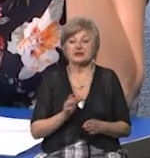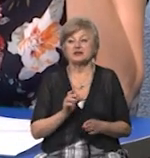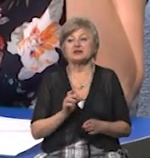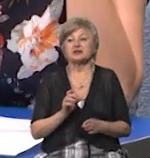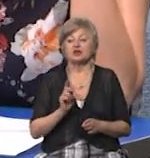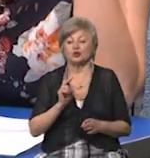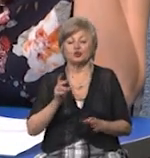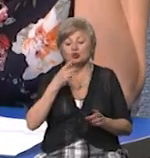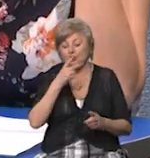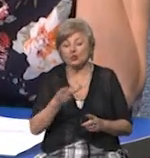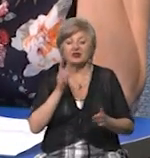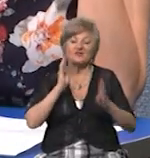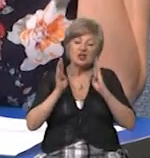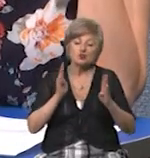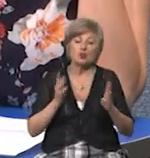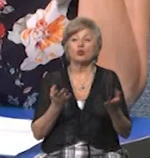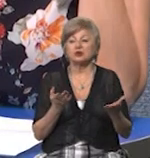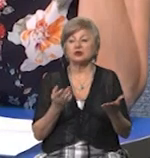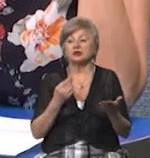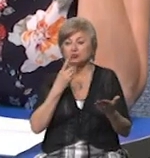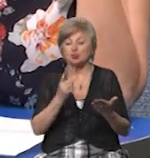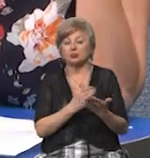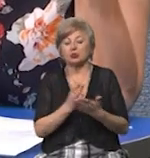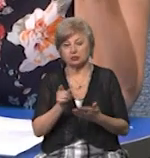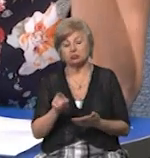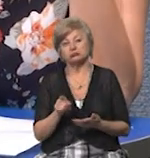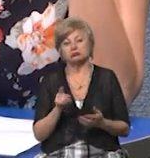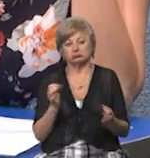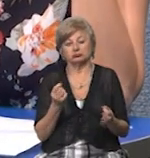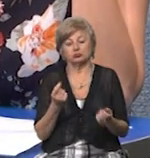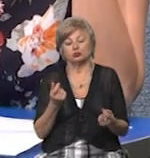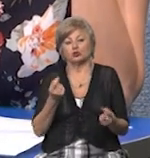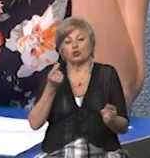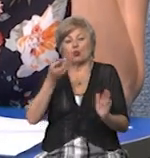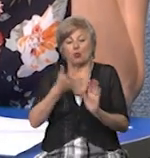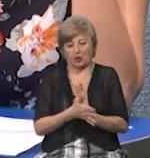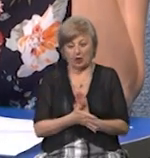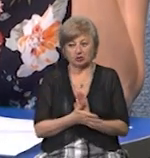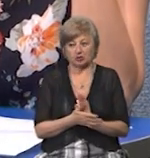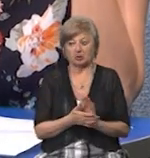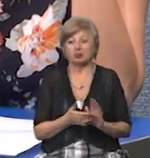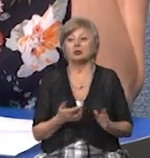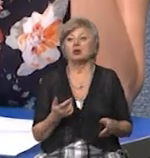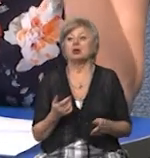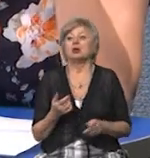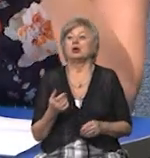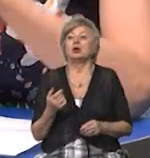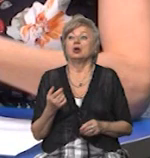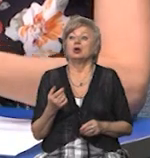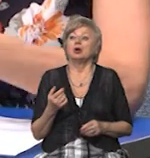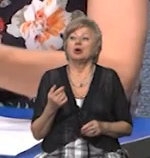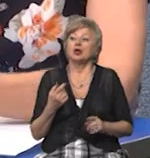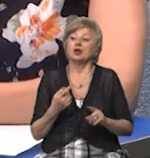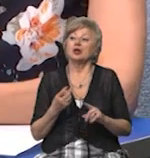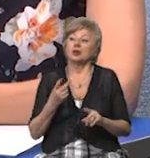сидить у Фейсбуці, там і десь там бачила цю схемку, їм стало більш-менш зрозуміло, як їм потрібно надалі рухатись. При